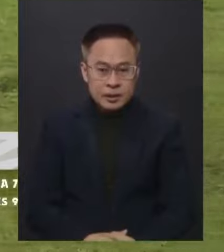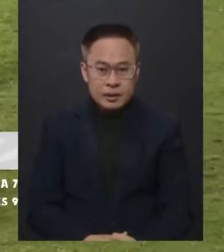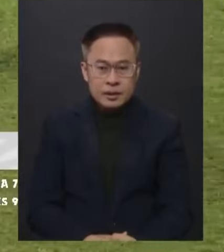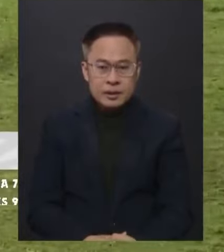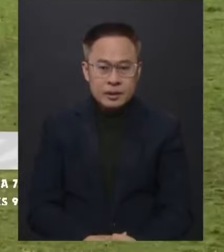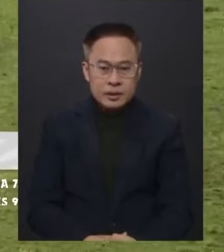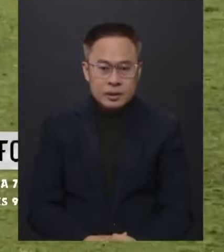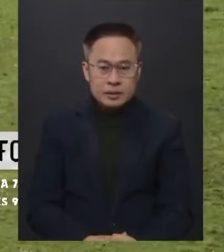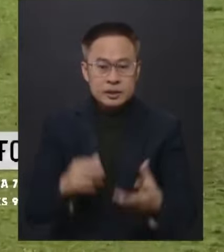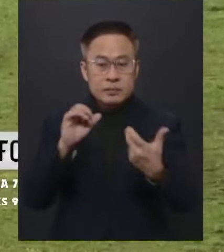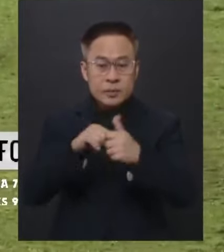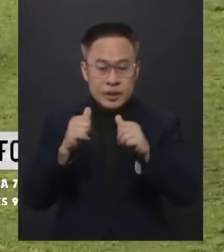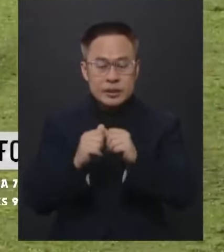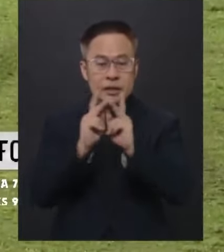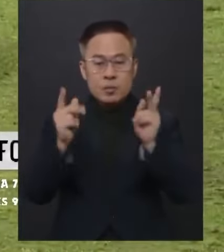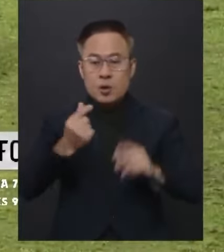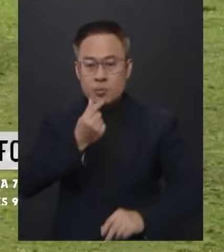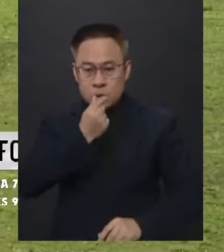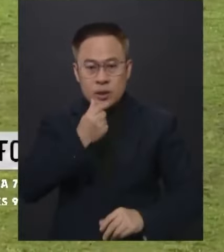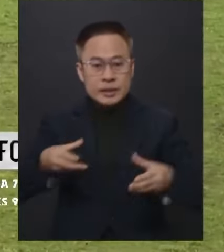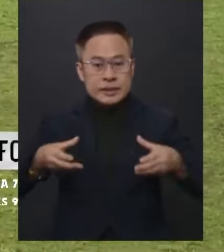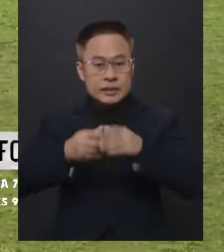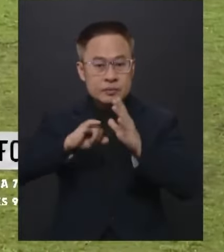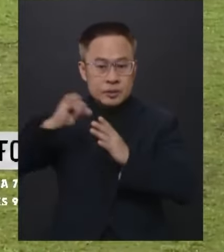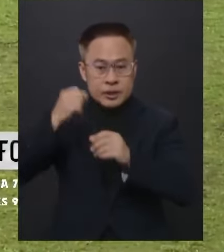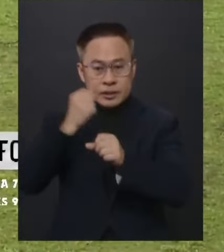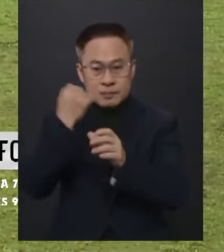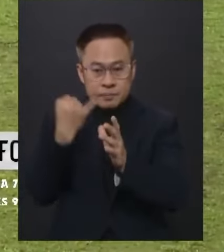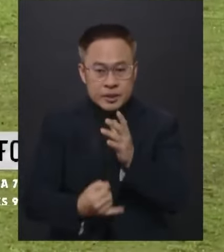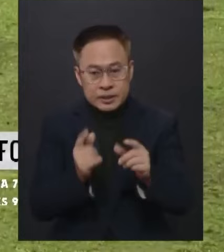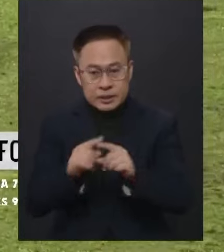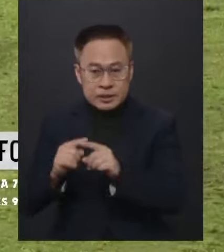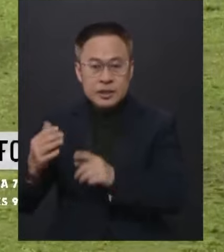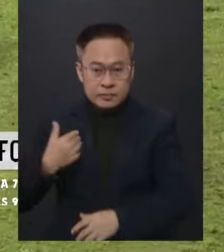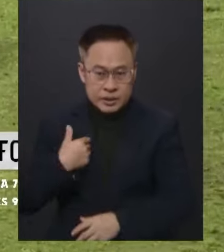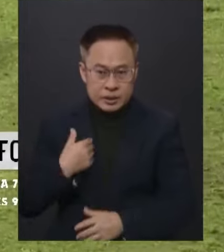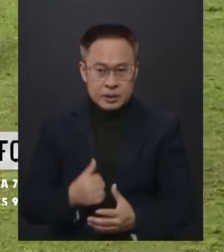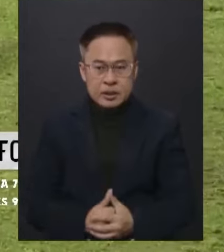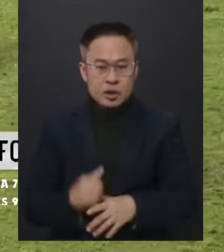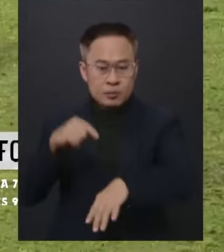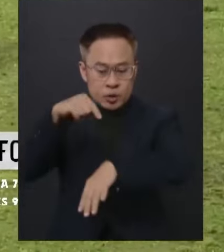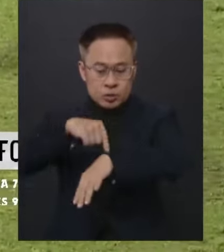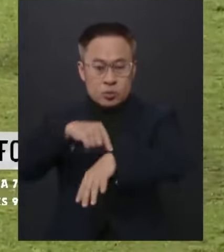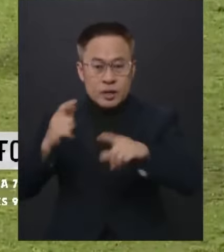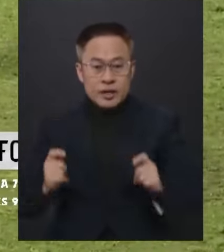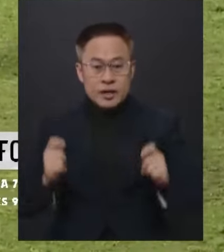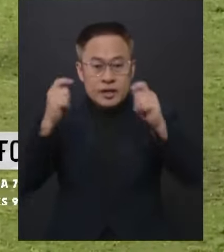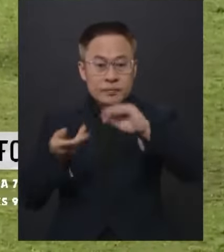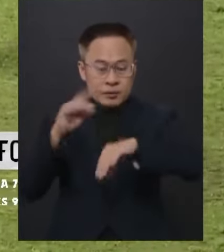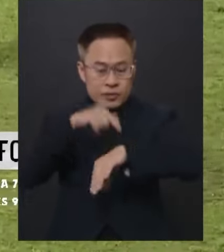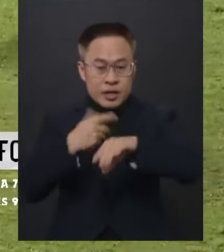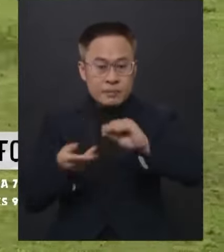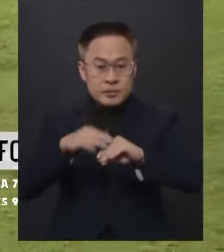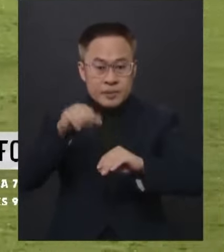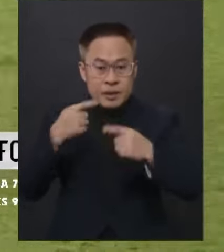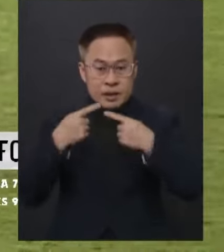เนี่ยนะคะจังหวะปัญหาที่เกิดขึ้นนะคะมันคล้ายๆเป็นจังหวะที่ช่วงทดเวลานะแล้วก็ทางเ